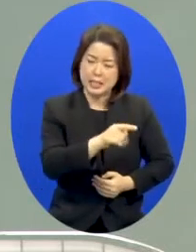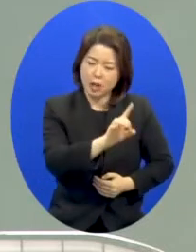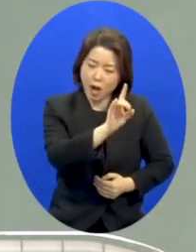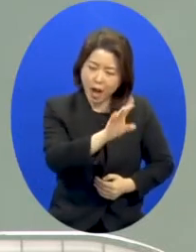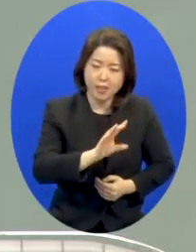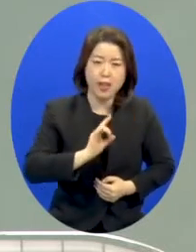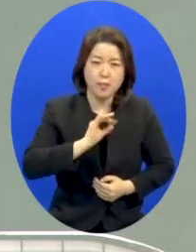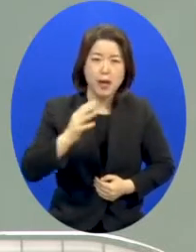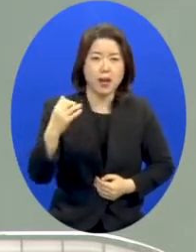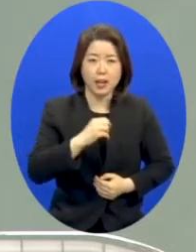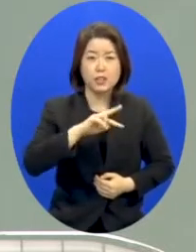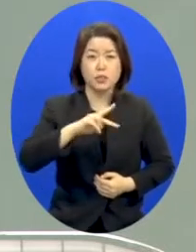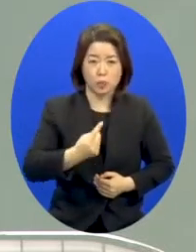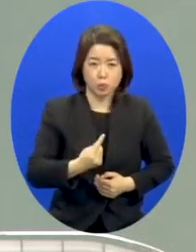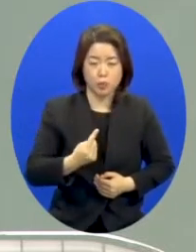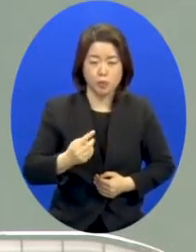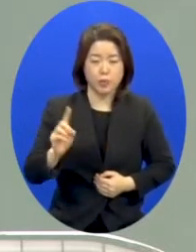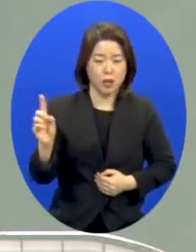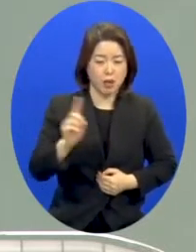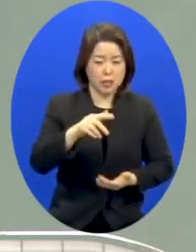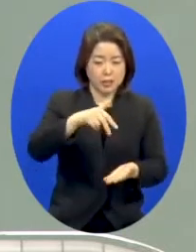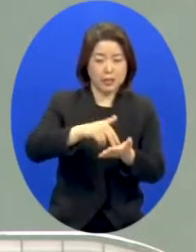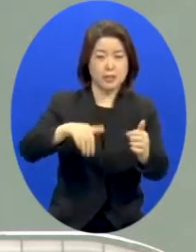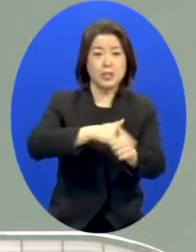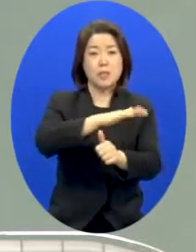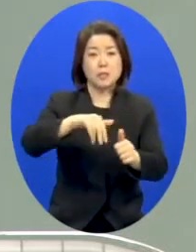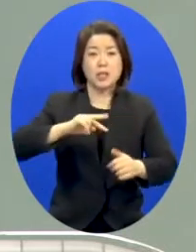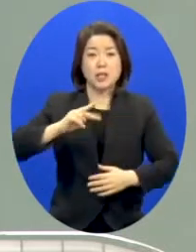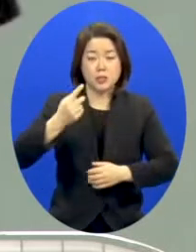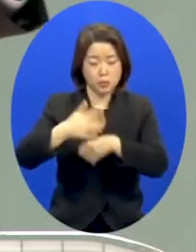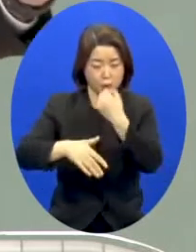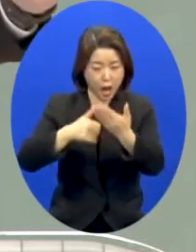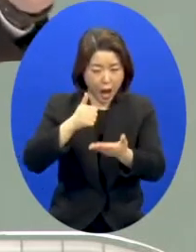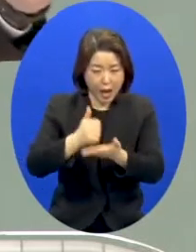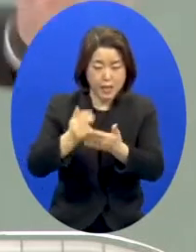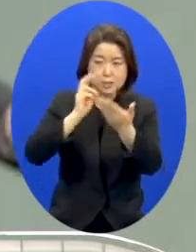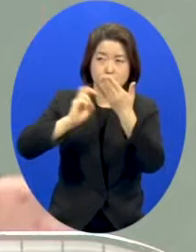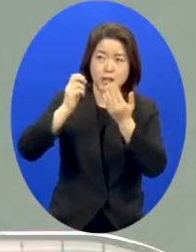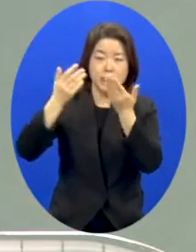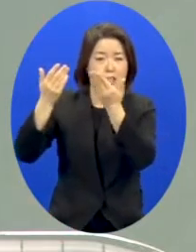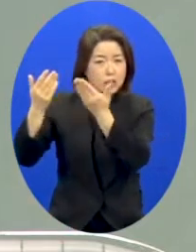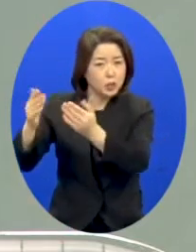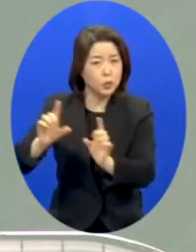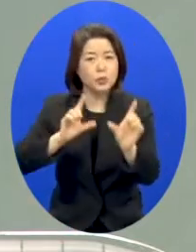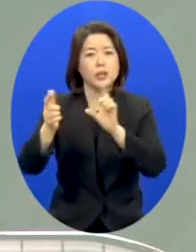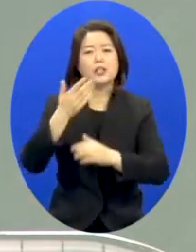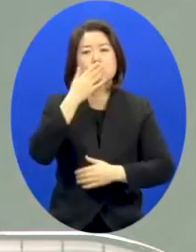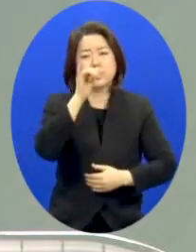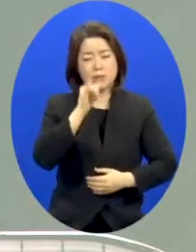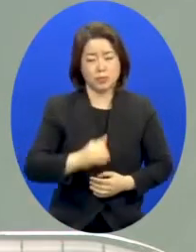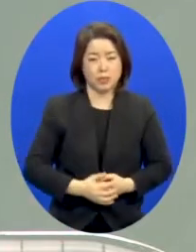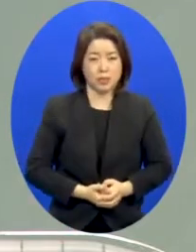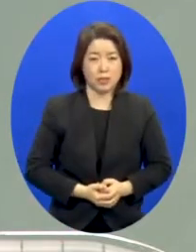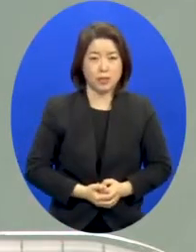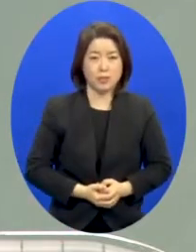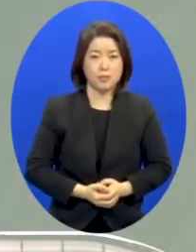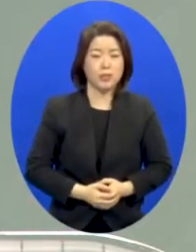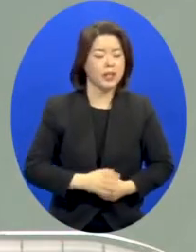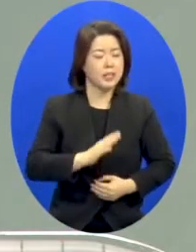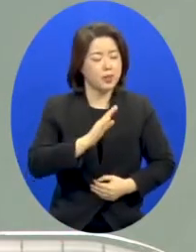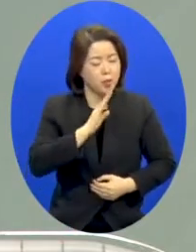가지고도 우리는 어떤 저주와 형편에서 도 하나님의 찬양하고 살 사람들입니다 참